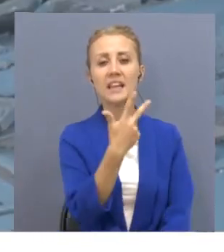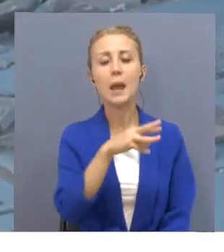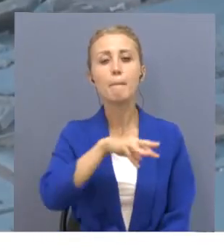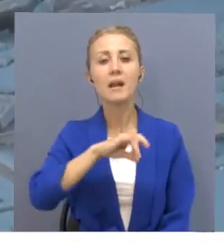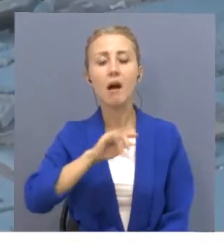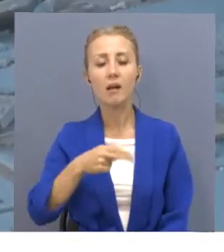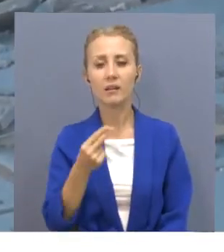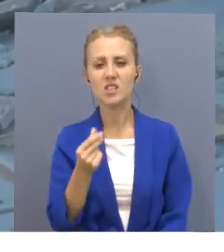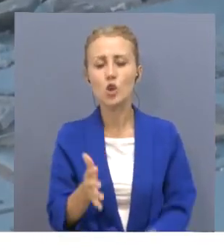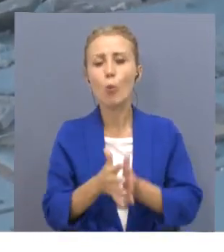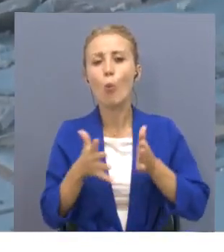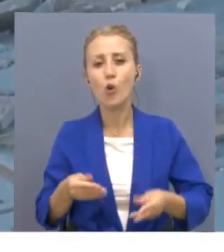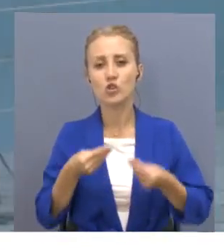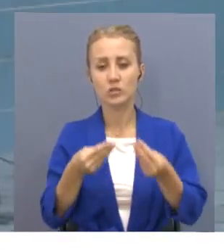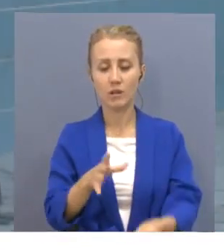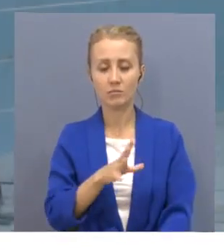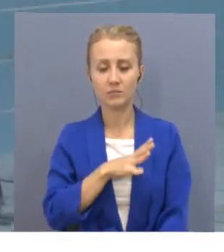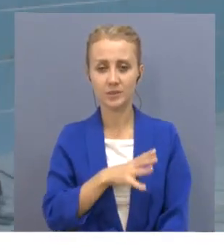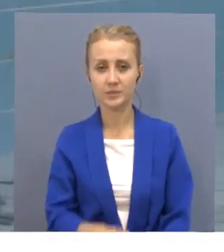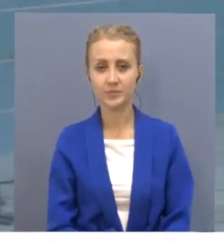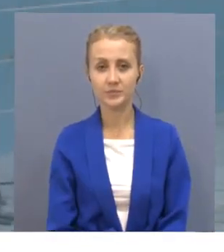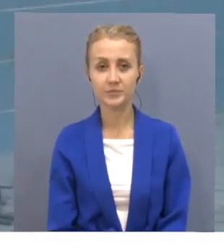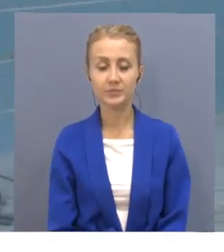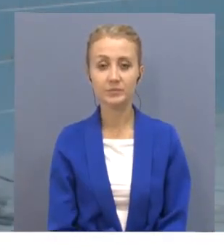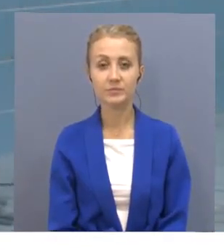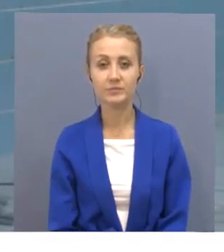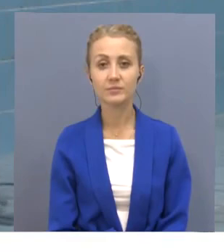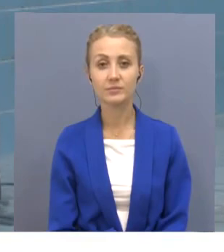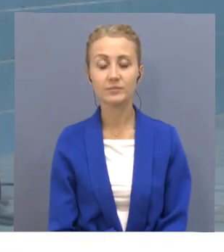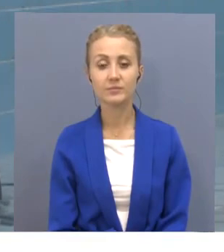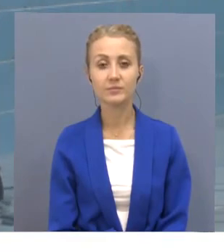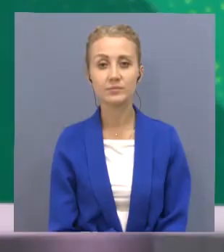тенге. Нурсултан Ибраев, Абзал Балтабаев, Алмаз Асхаров, Жамбыл Балтаев, Кокши